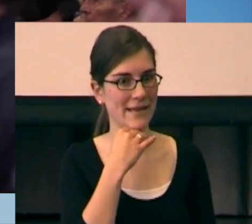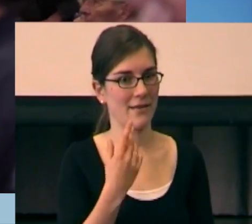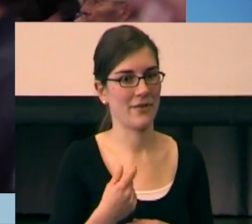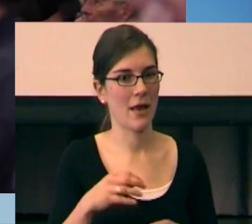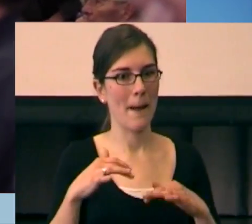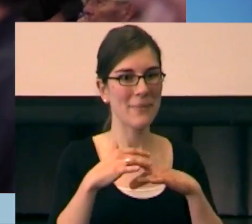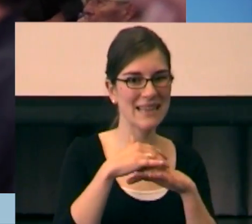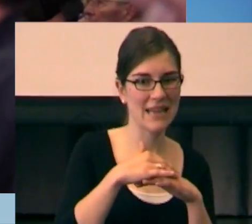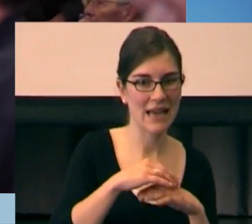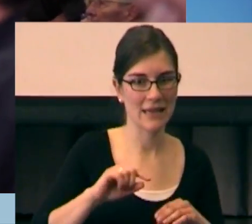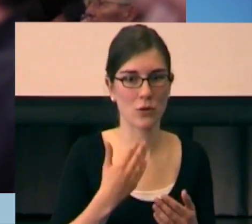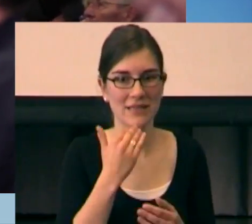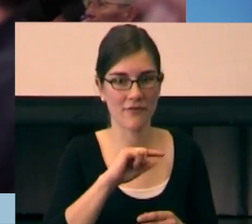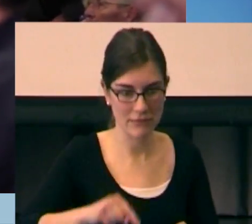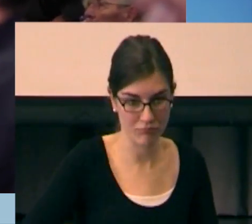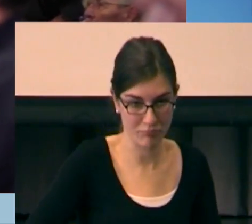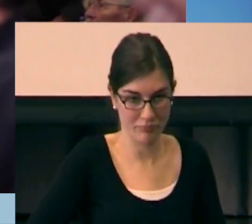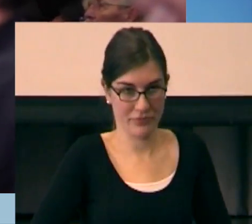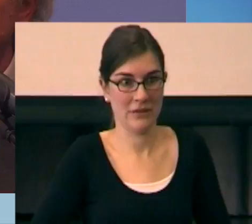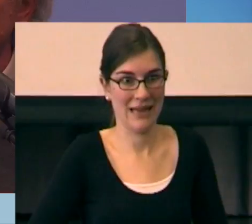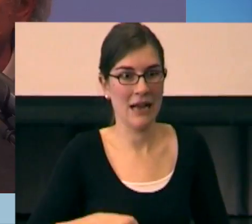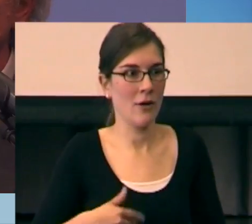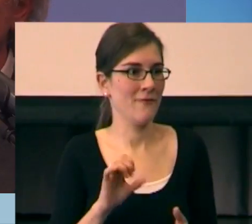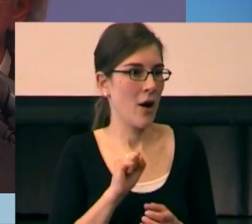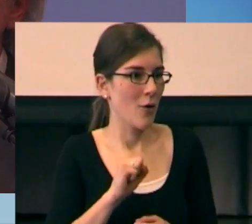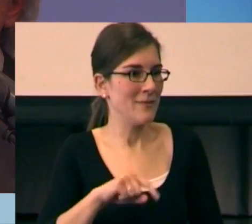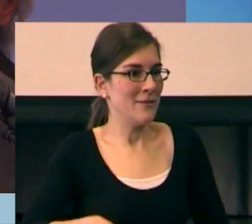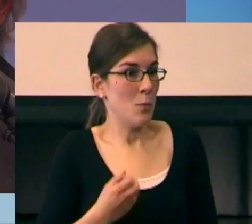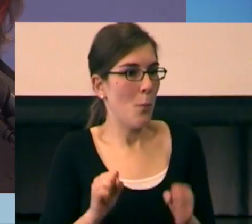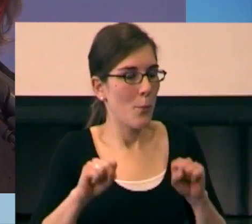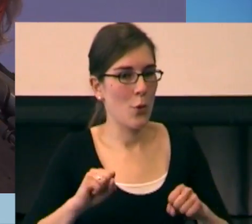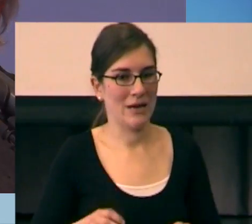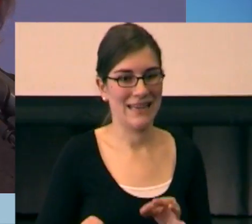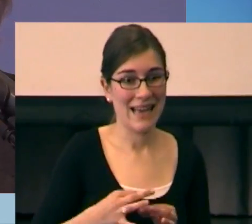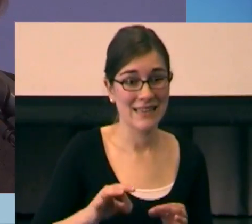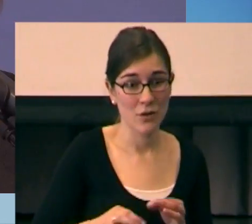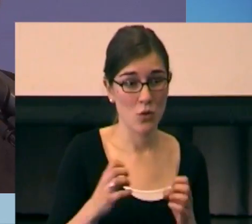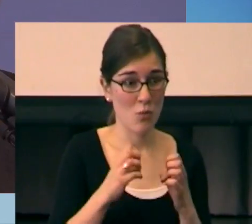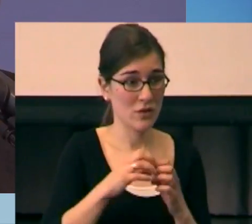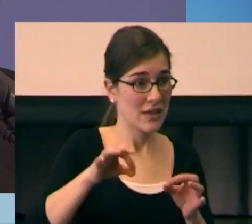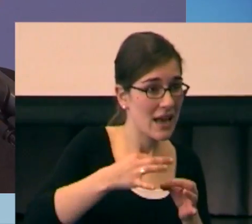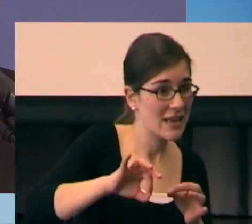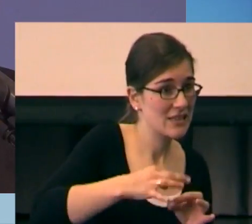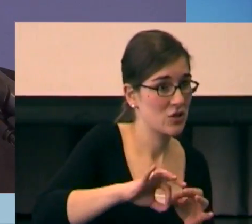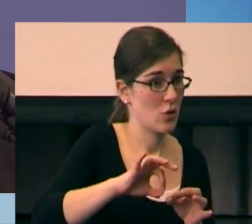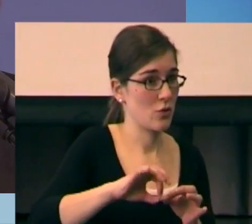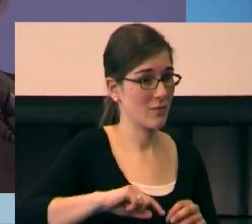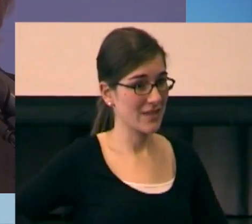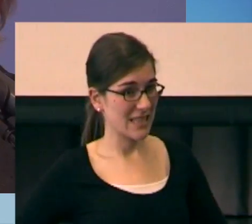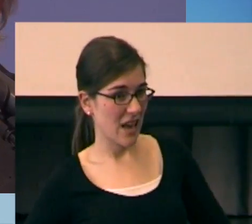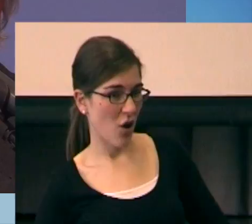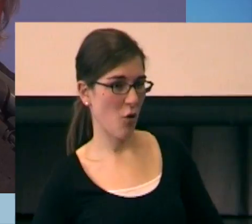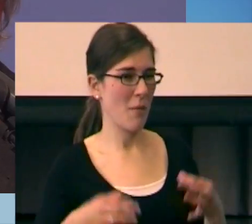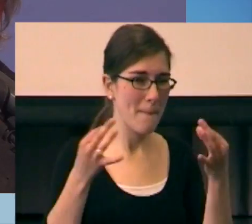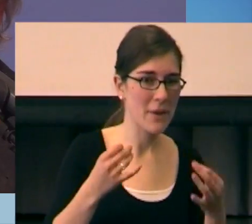Prostata hinein buxieren, weil sie dann eine Prostata-Entzündung haben könnten. Das heißt, um die Prostata-Biopsie herum muss der Patient